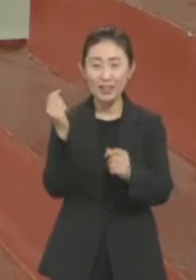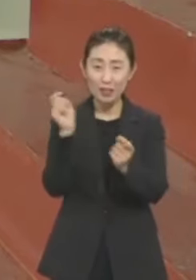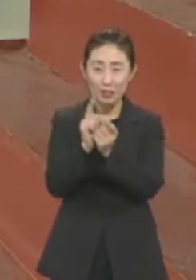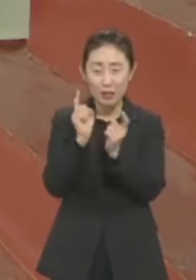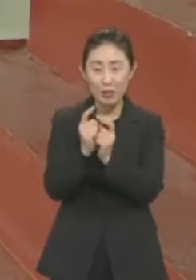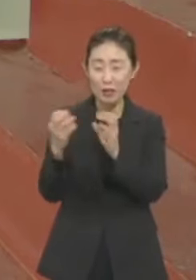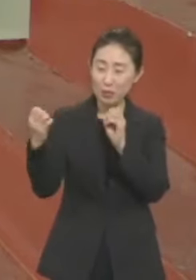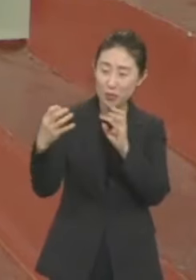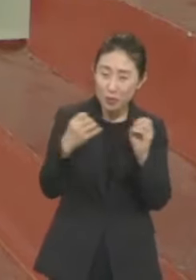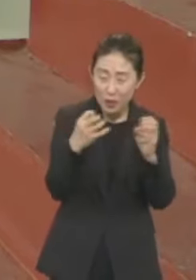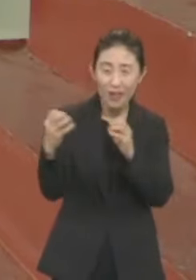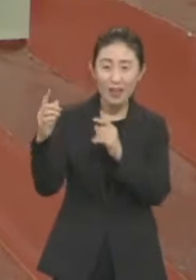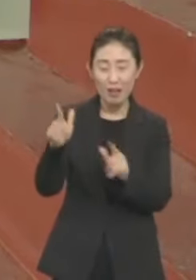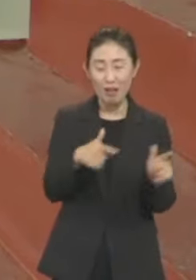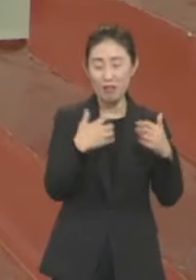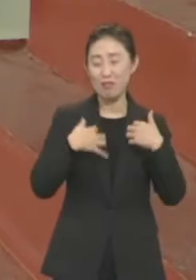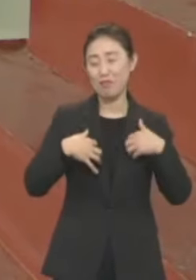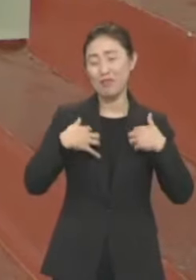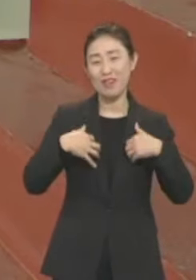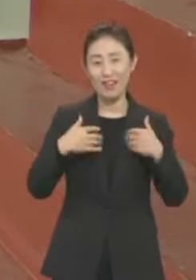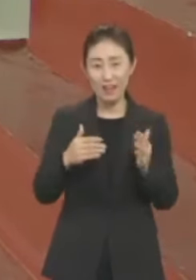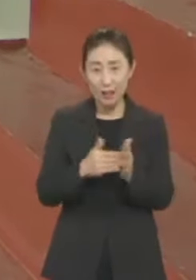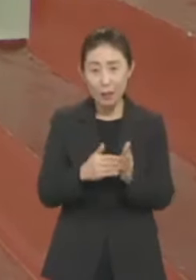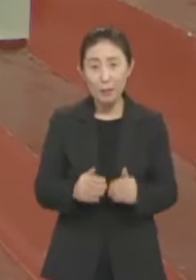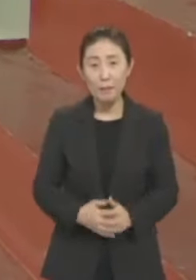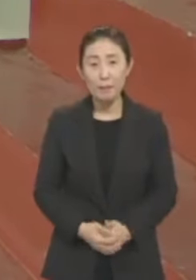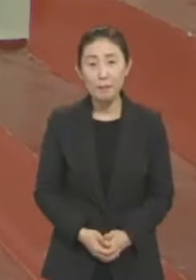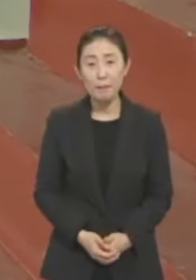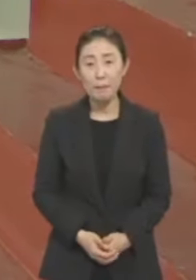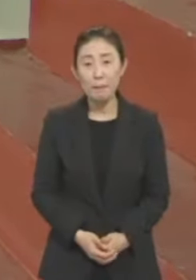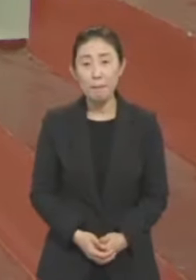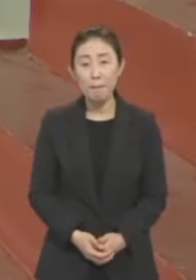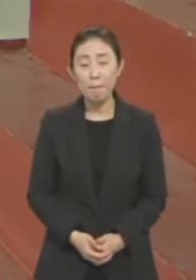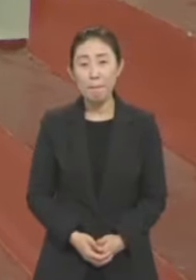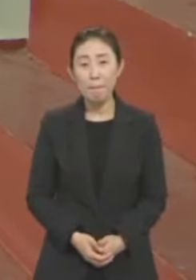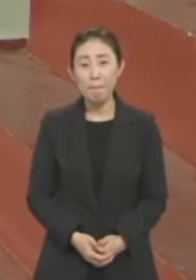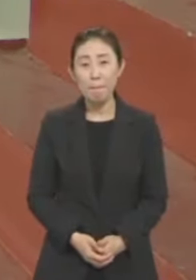소통하며 함께 소중한 추억을 만들었습니다. 베트남 하노이에서 TJB 양정진입니다.